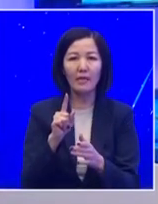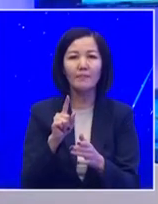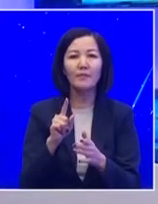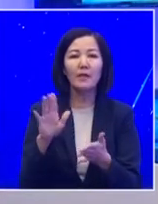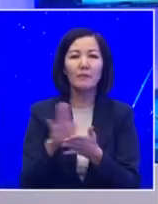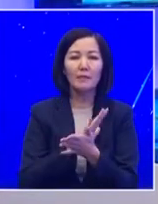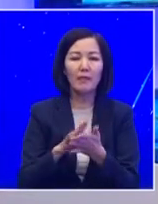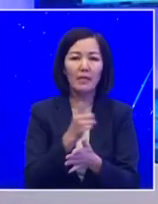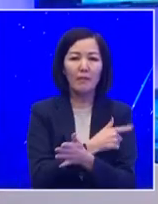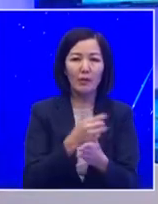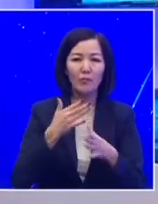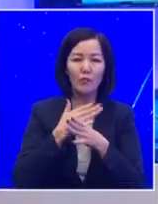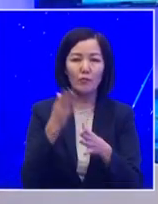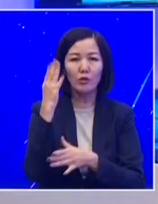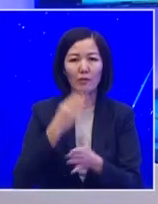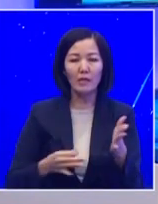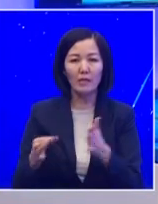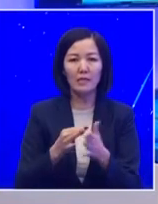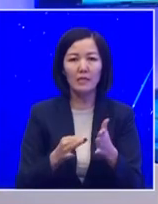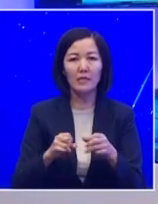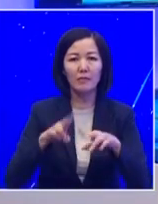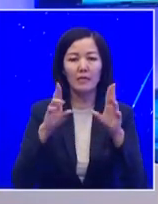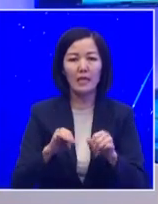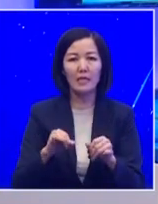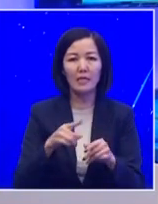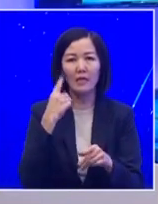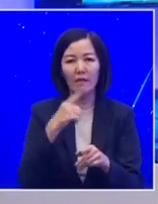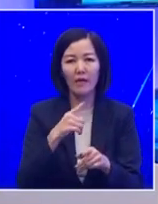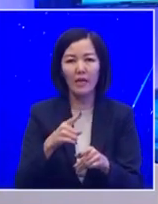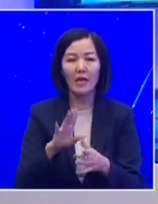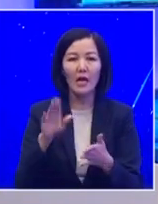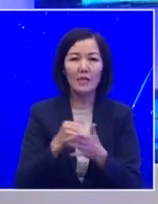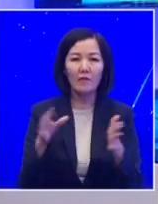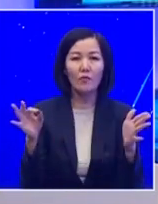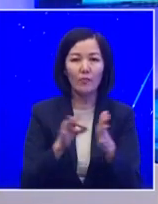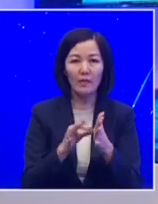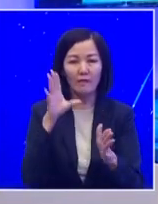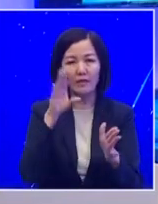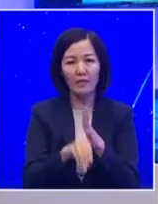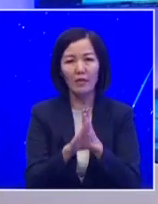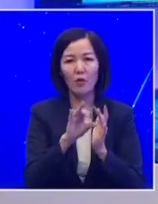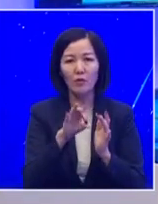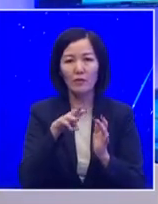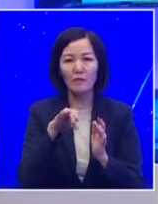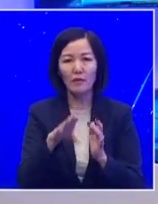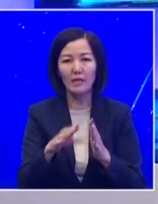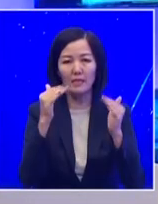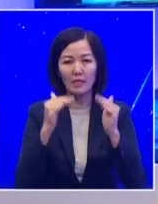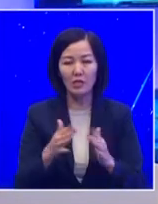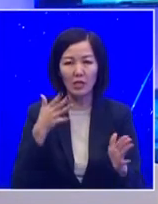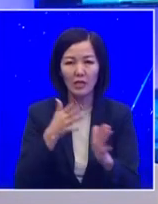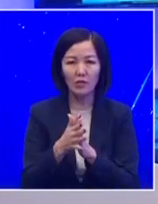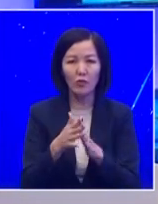объема бесплатной медпомощи в Алматинской области. Специалисты утверждают, основной принцип внедрения ОСМС – снижение